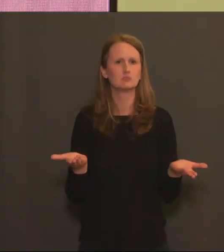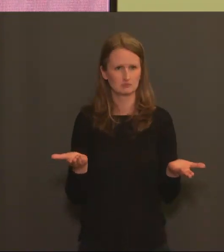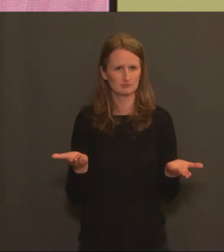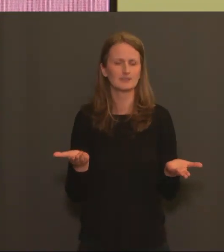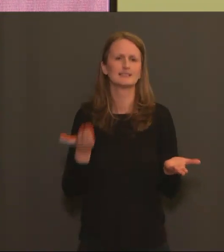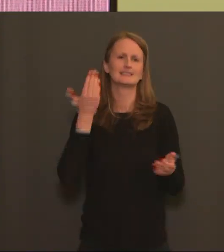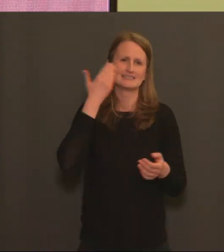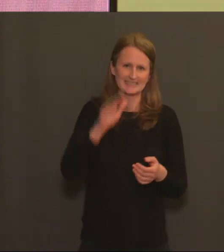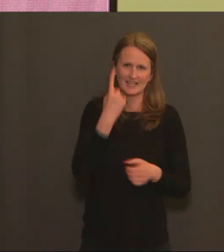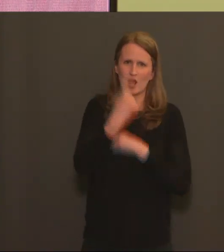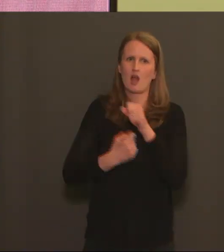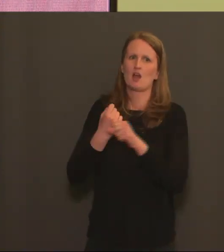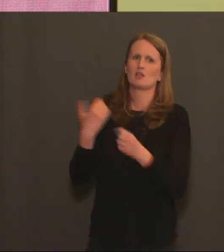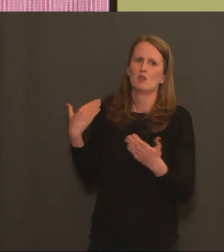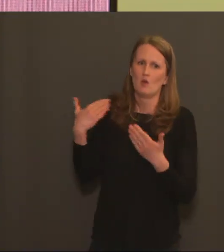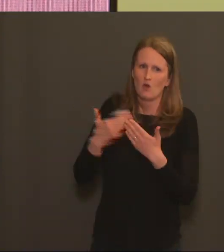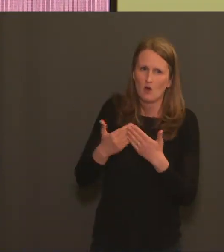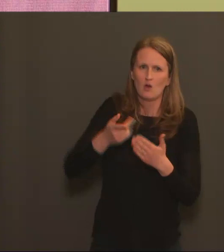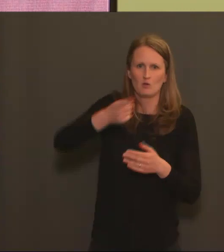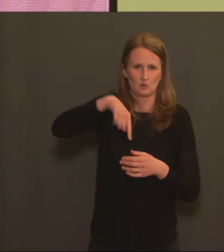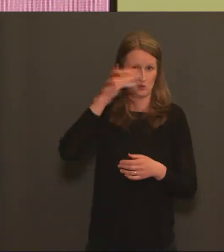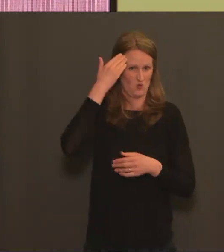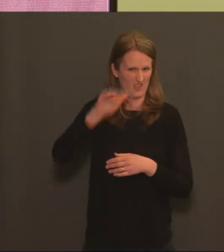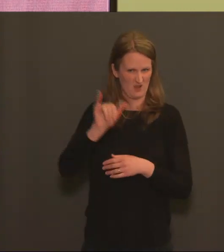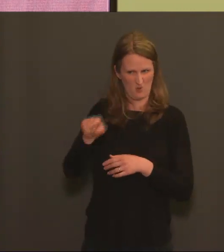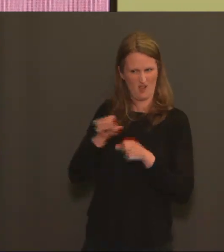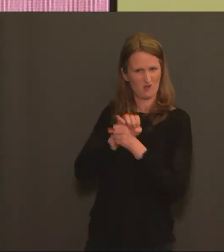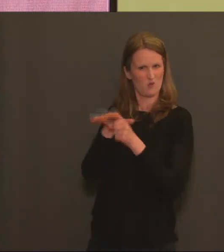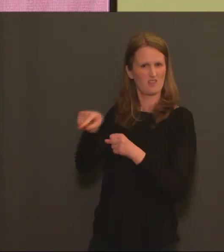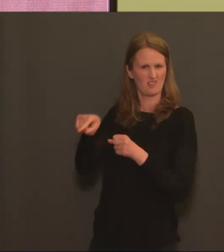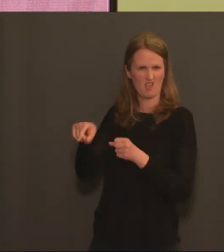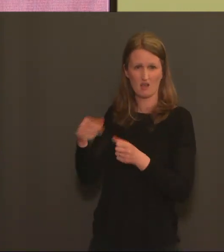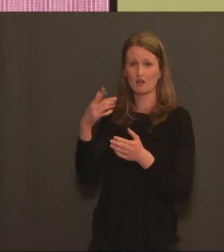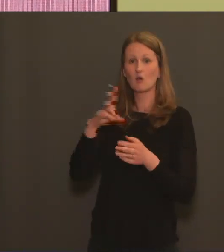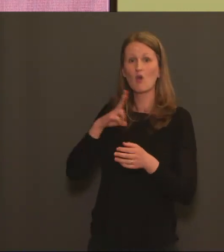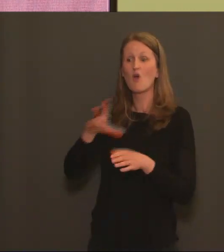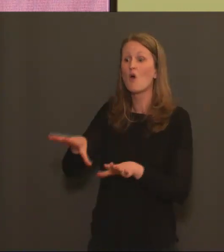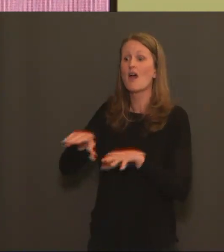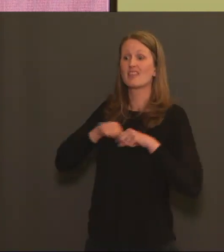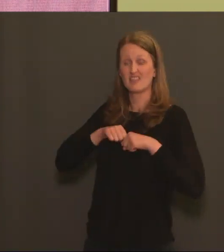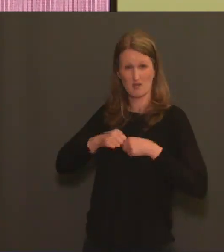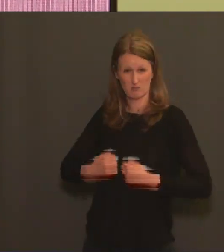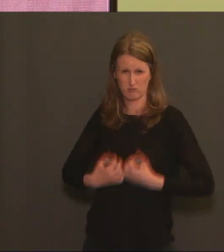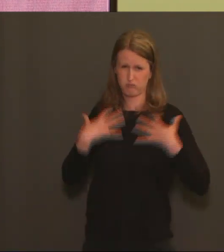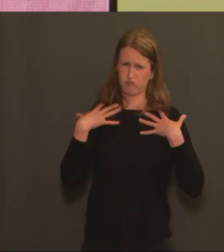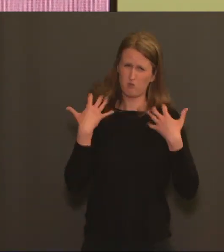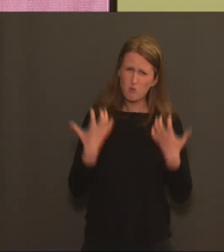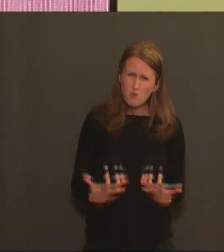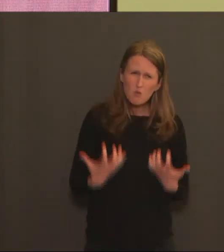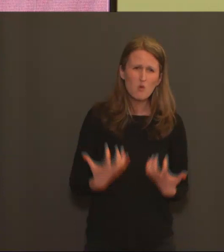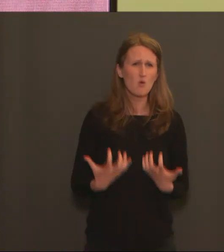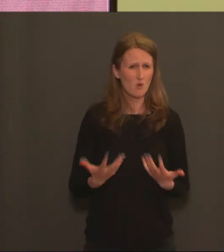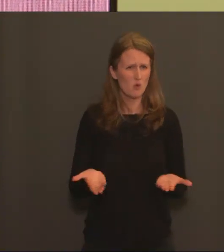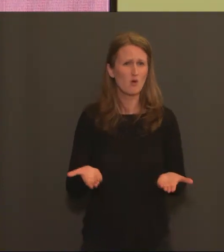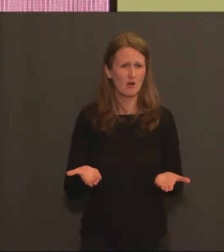nous apporter. Le virus, bah oui, on peut le dire, il nous vaut du mal dans 100% des cas. Le virus peut provoquer, chez des personnes